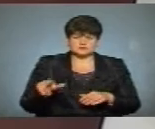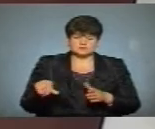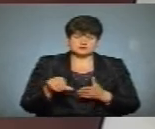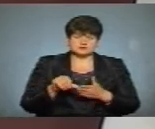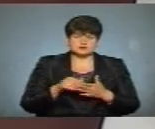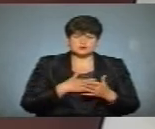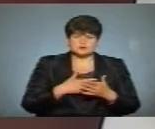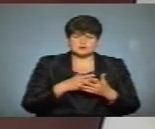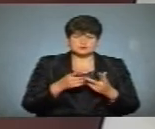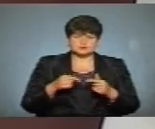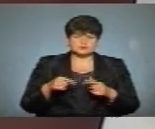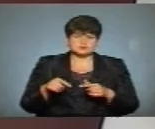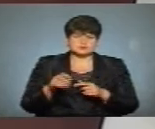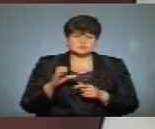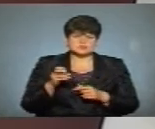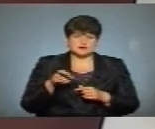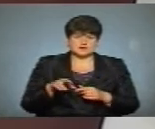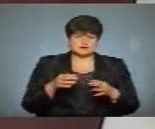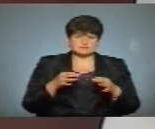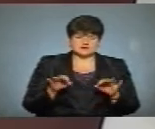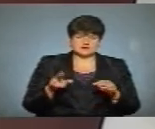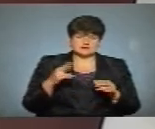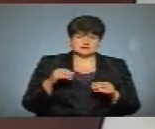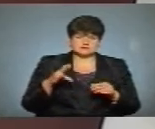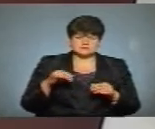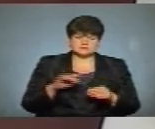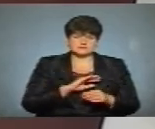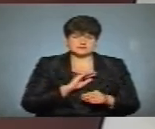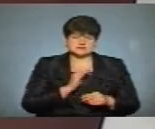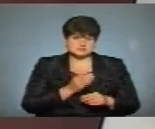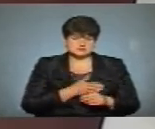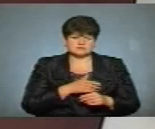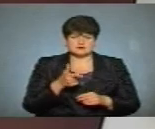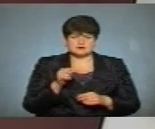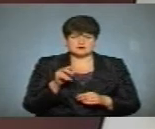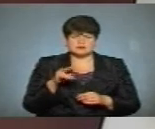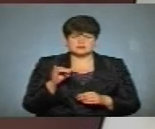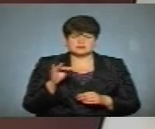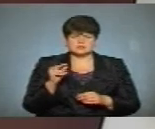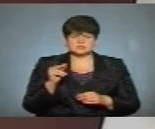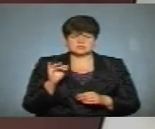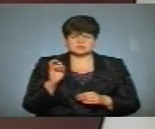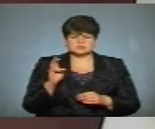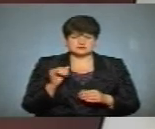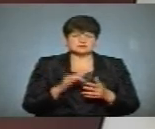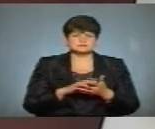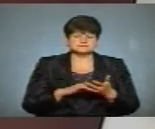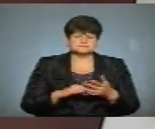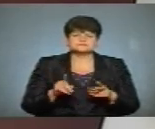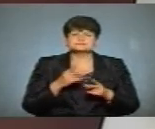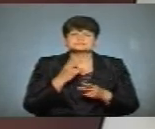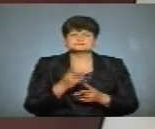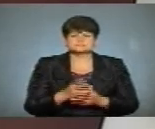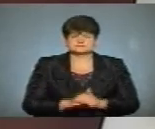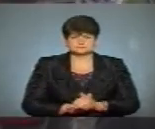представники громадських організацій «Скеля», «Вільний Дністер», «Сильна Галичина» та «Happy Animals». Як це відбувалося та що вирішили? Дивіться.